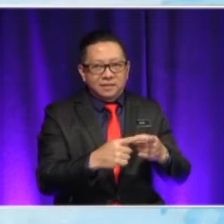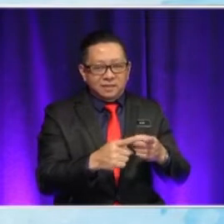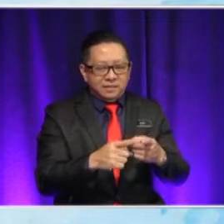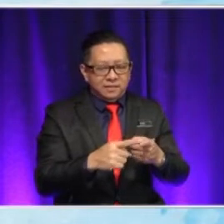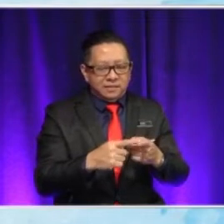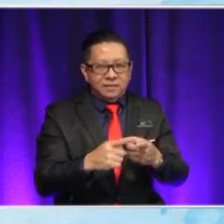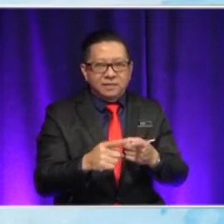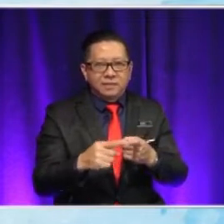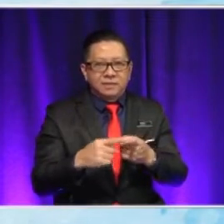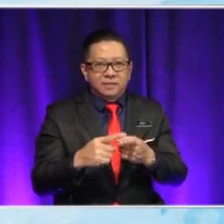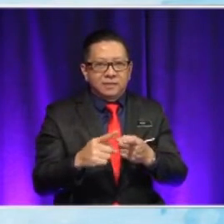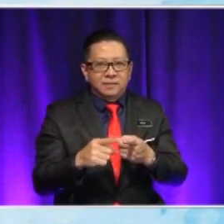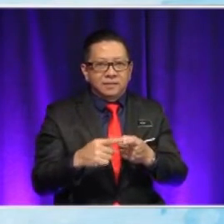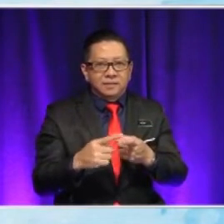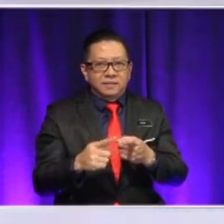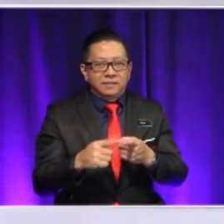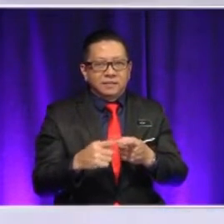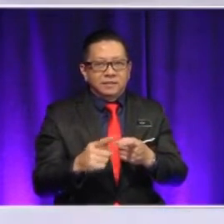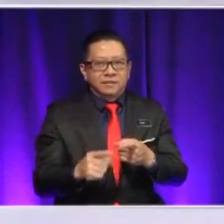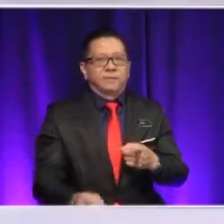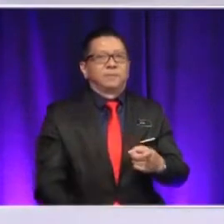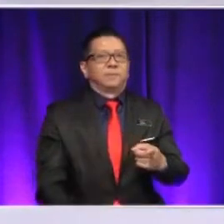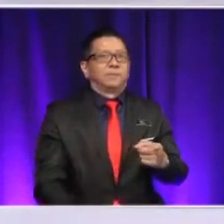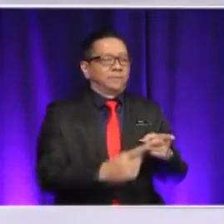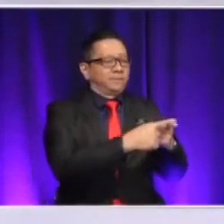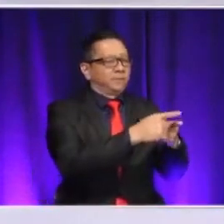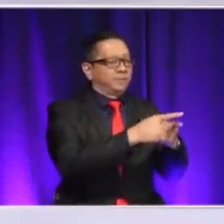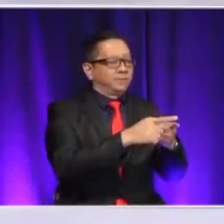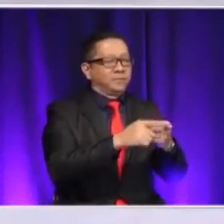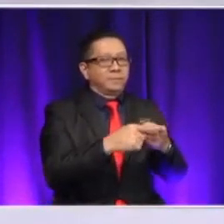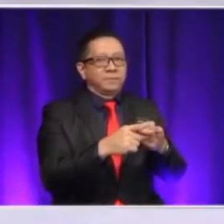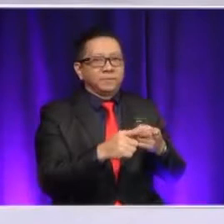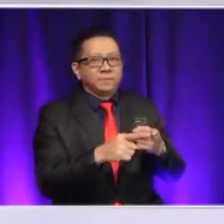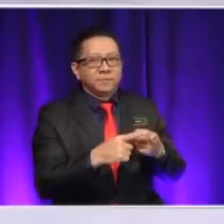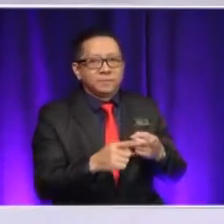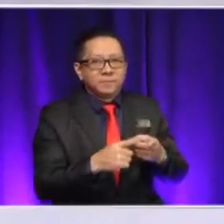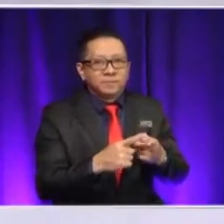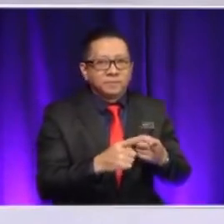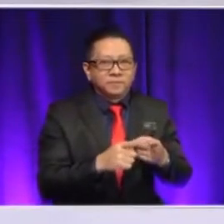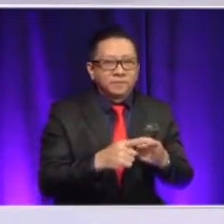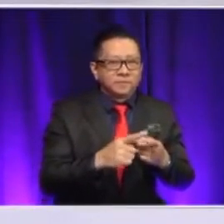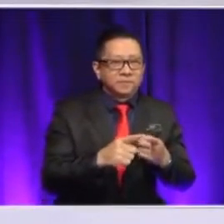juga tuh ah dapat gitu